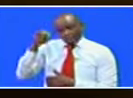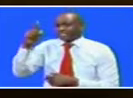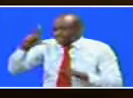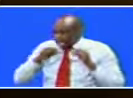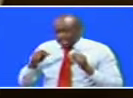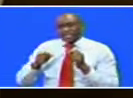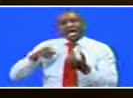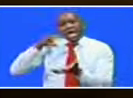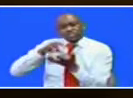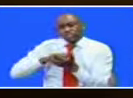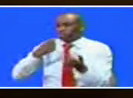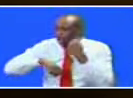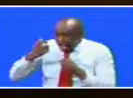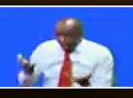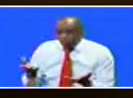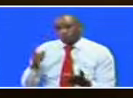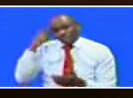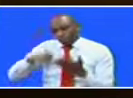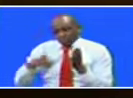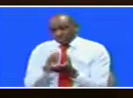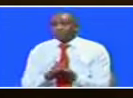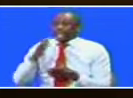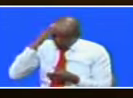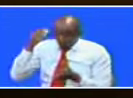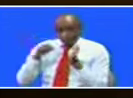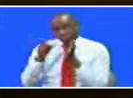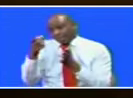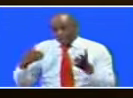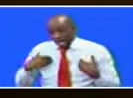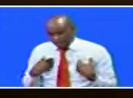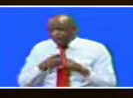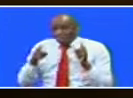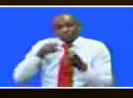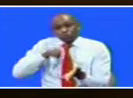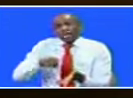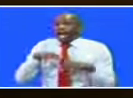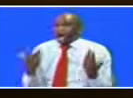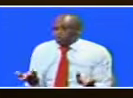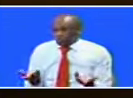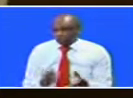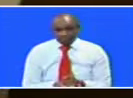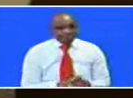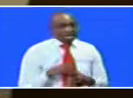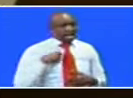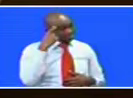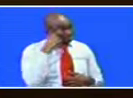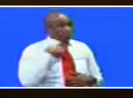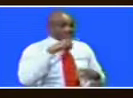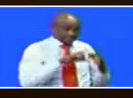leo, imekuwa vipi binafsi yako? Tunajua kumetokea itilafu hapa na pale, lakini imekuwa vipi? Yeah, nafikiri